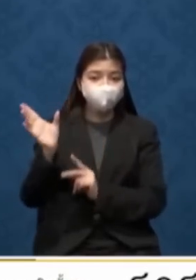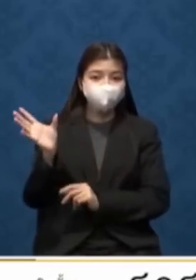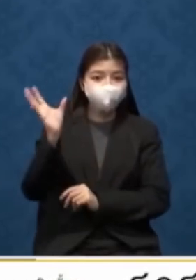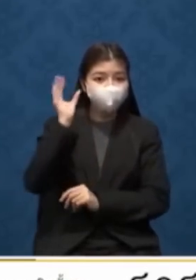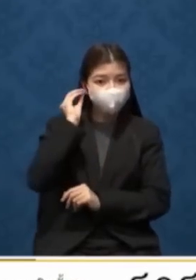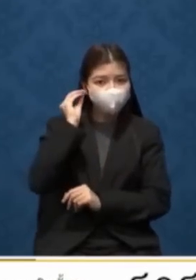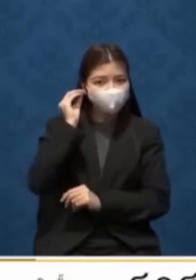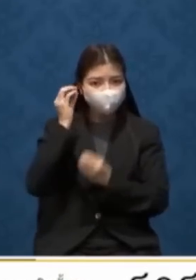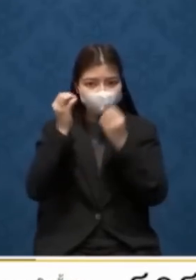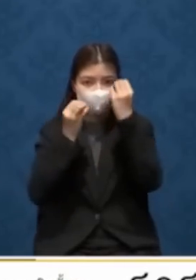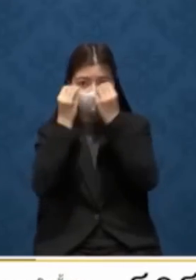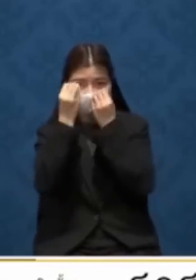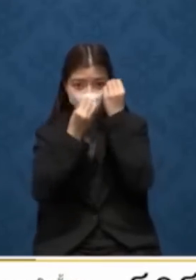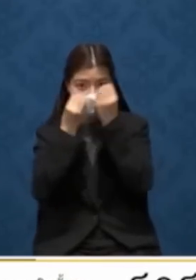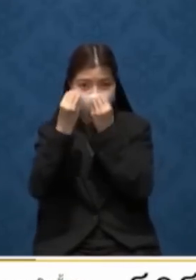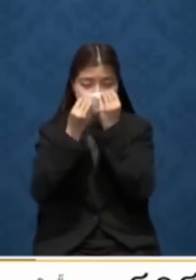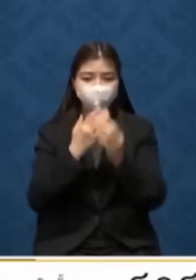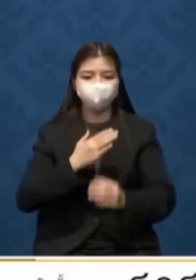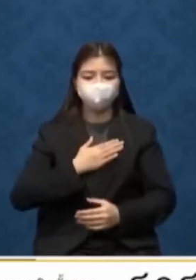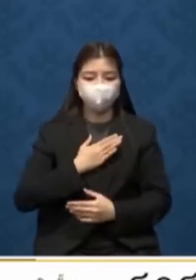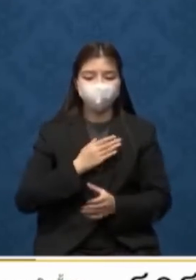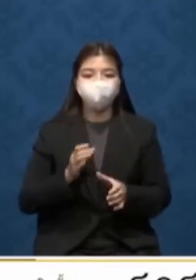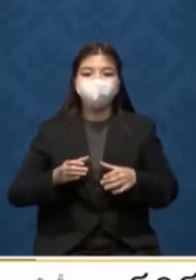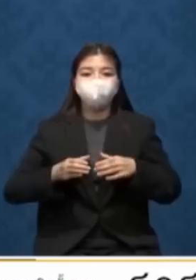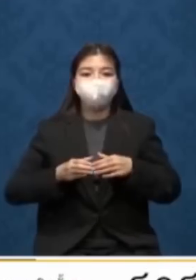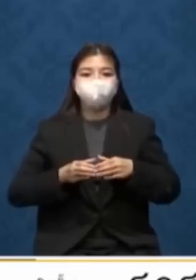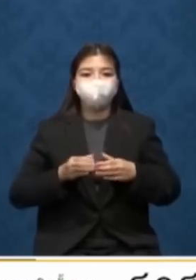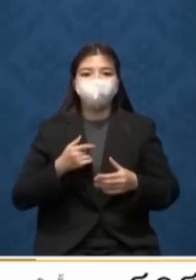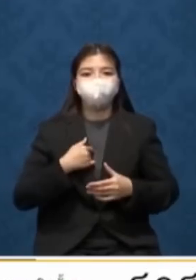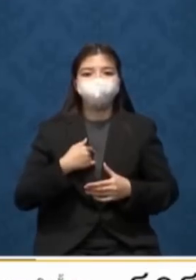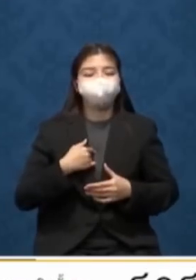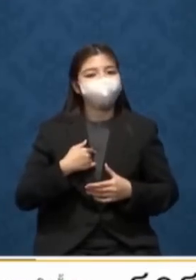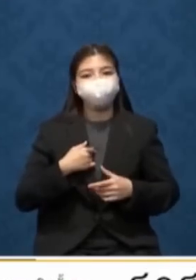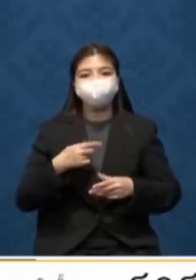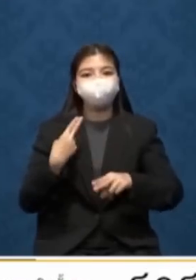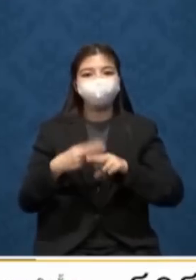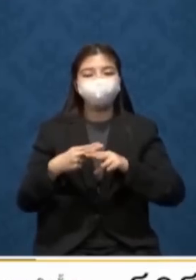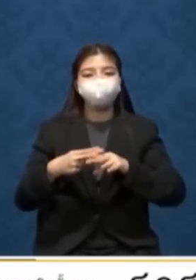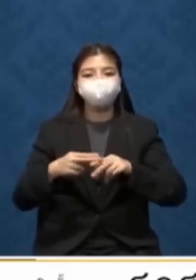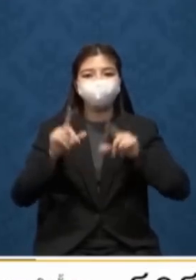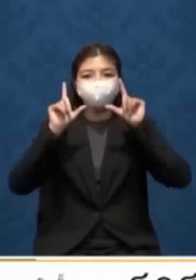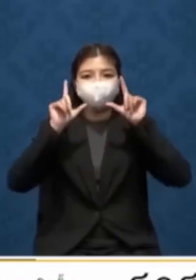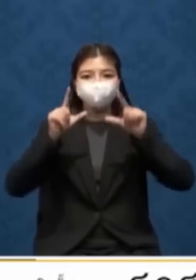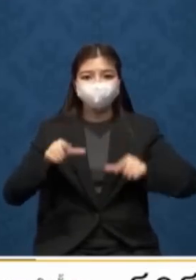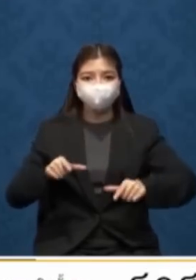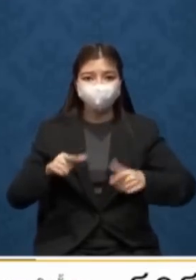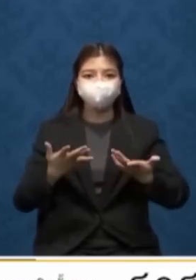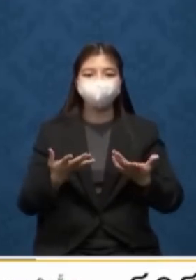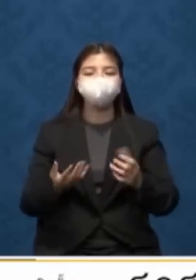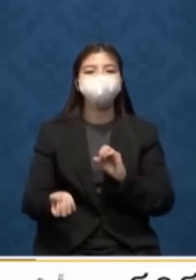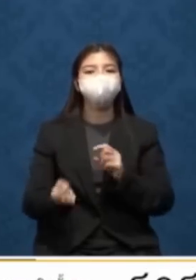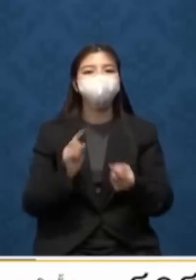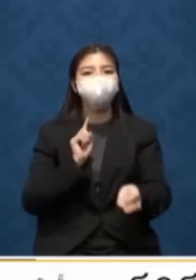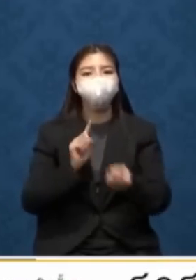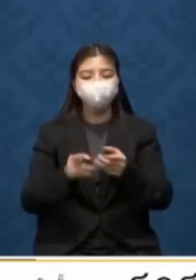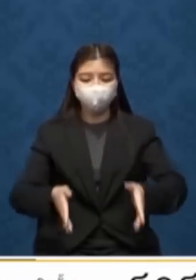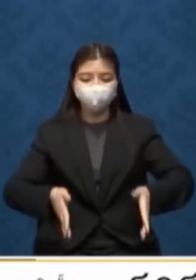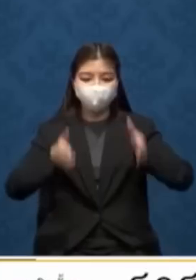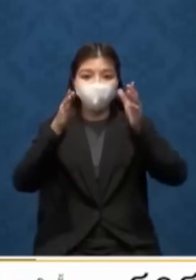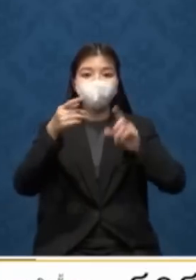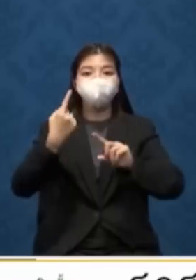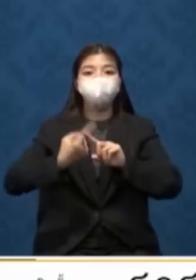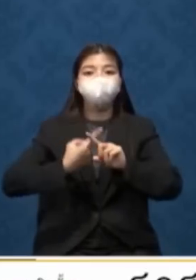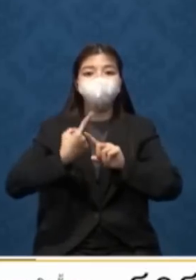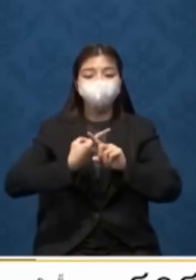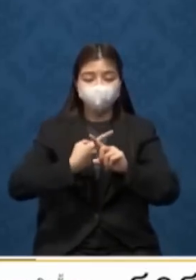สับสนนะครับและผมเองพรรคผมเองก็ได้รับความเสียหายนะครับกรณีของการเช่าตึกนั้นนะครับเราได้มีการเช่